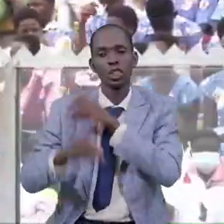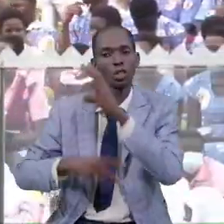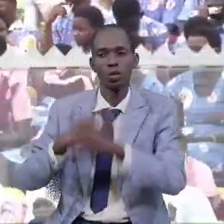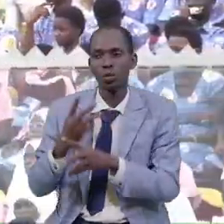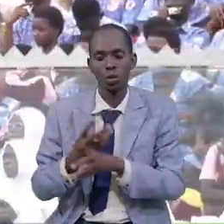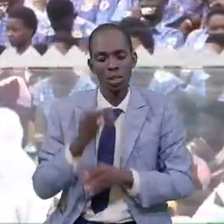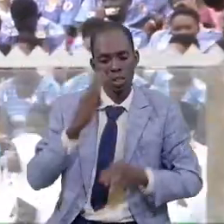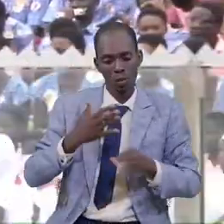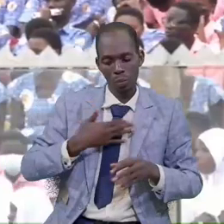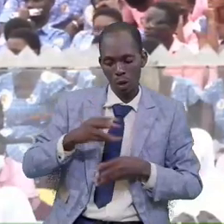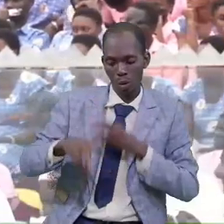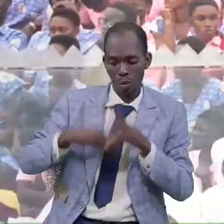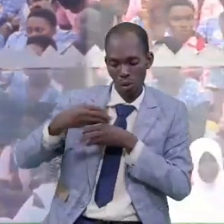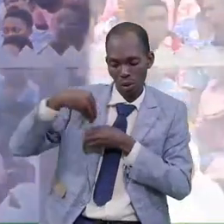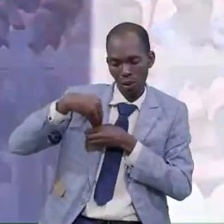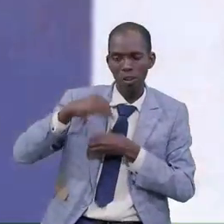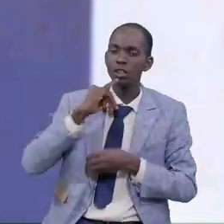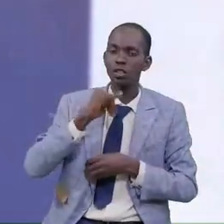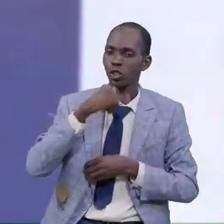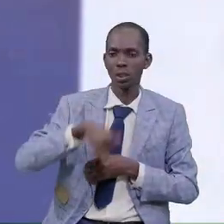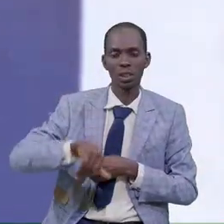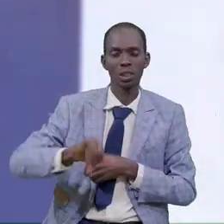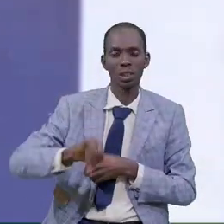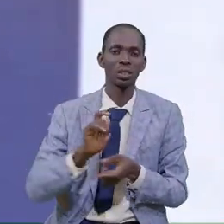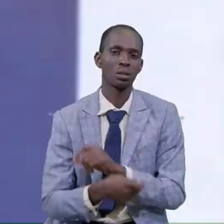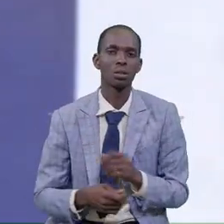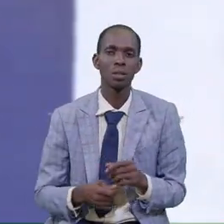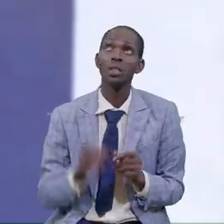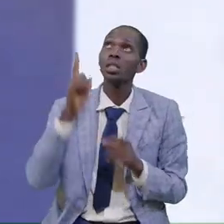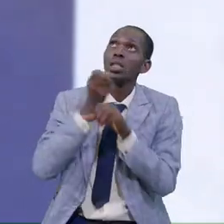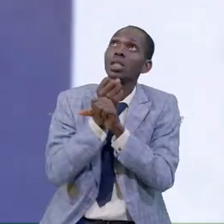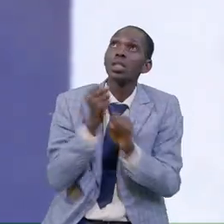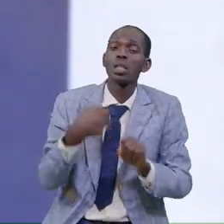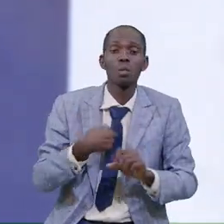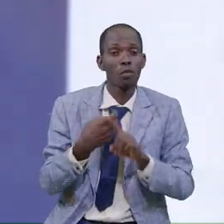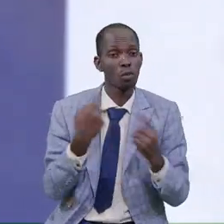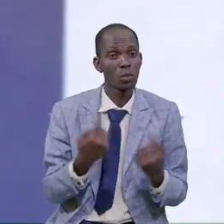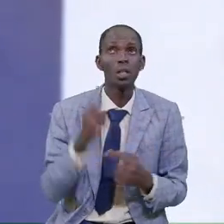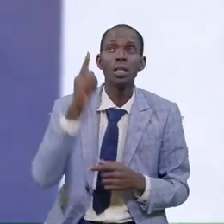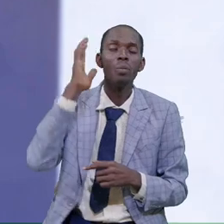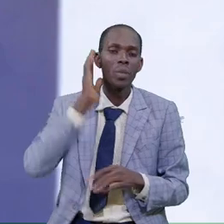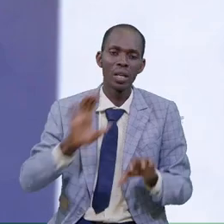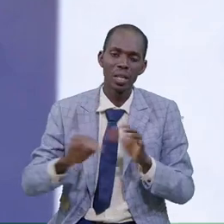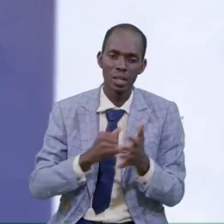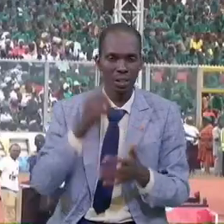changer le monde si le monde en moi n'était pas changé. Il m'a sauvé du péché et il le fera pour toi.